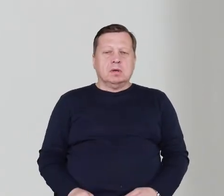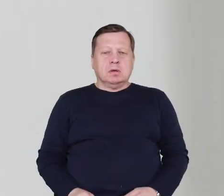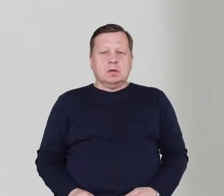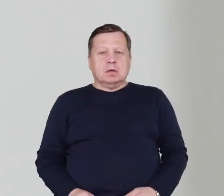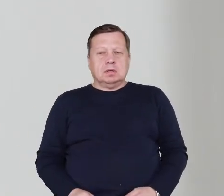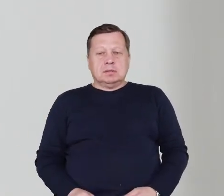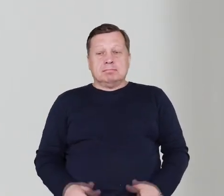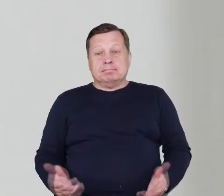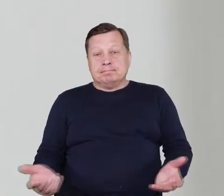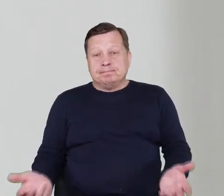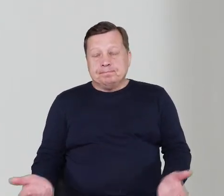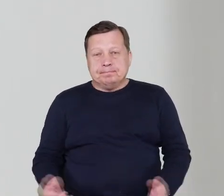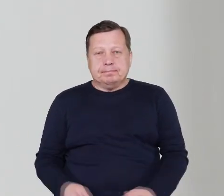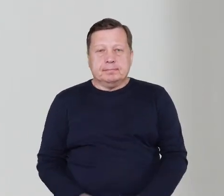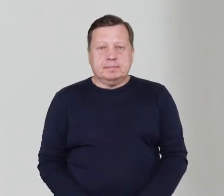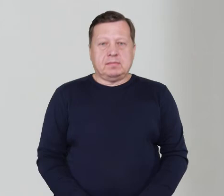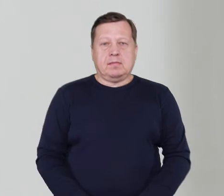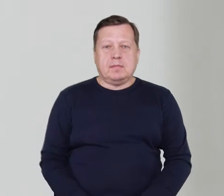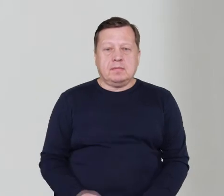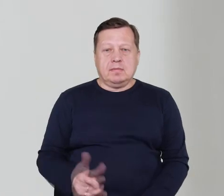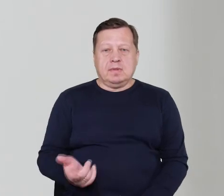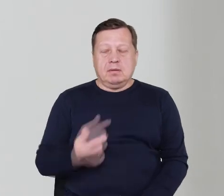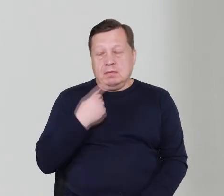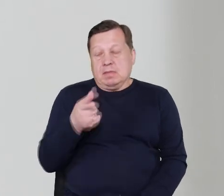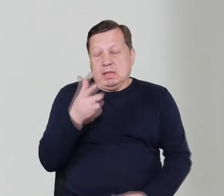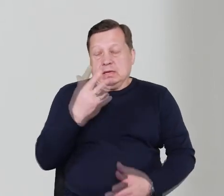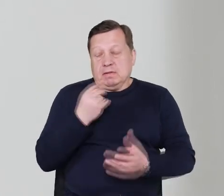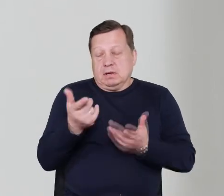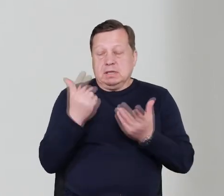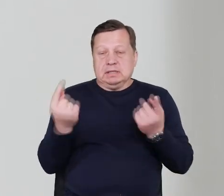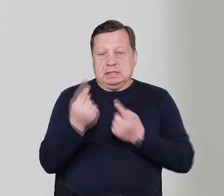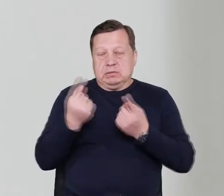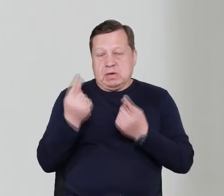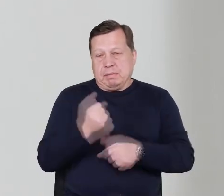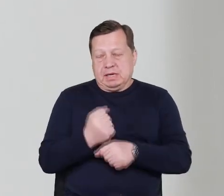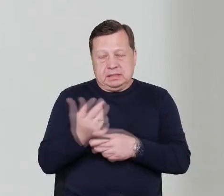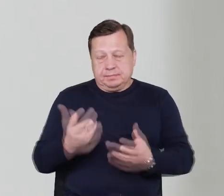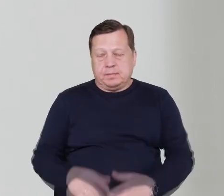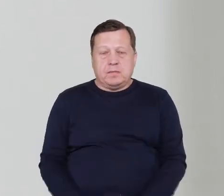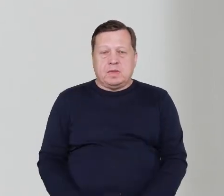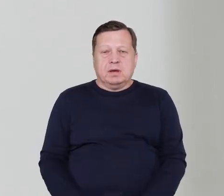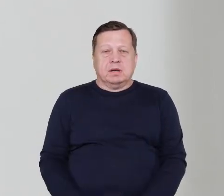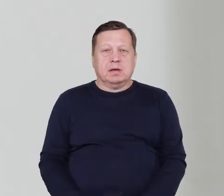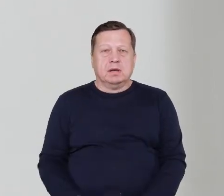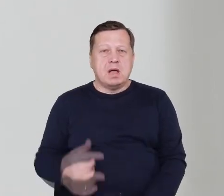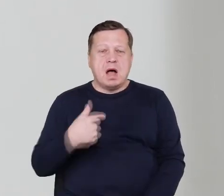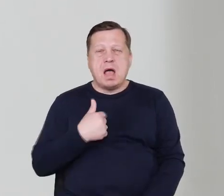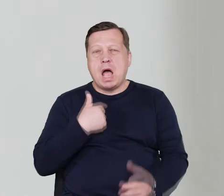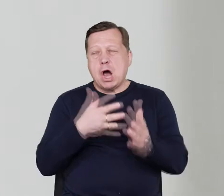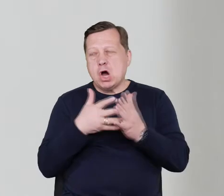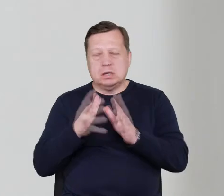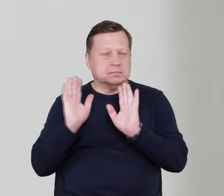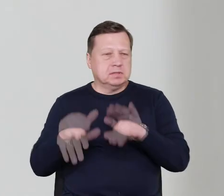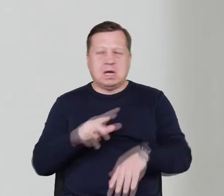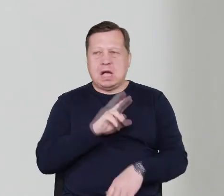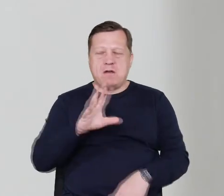z o.o w to są takie sytuacje bardzo związane z tą pracą albo też Ja tego w żaden sposób nie oceniam Każdy ma